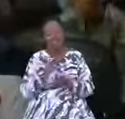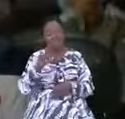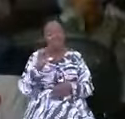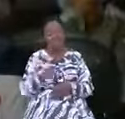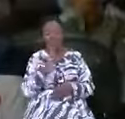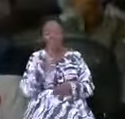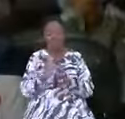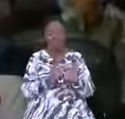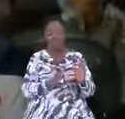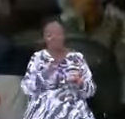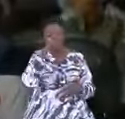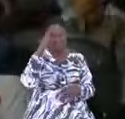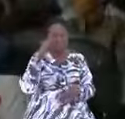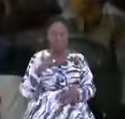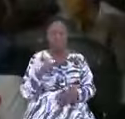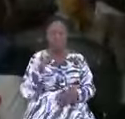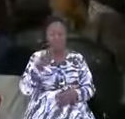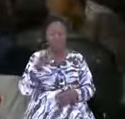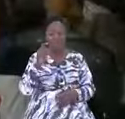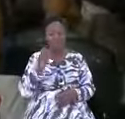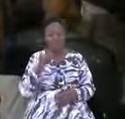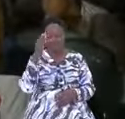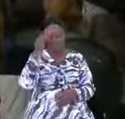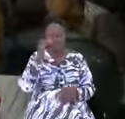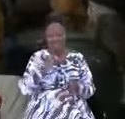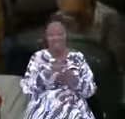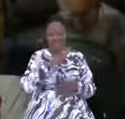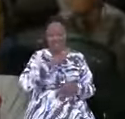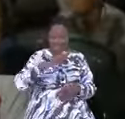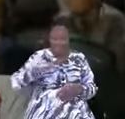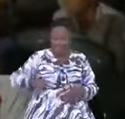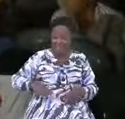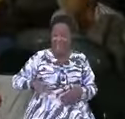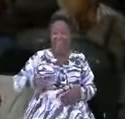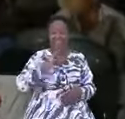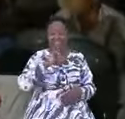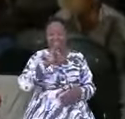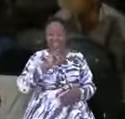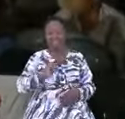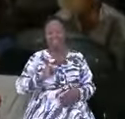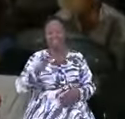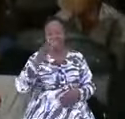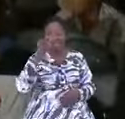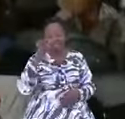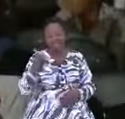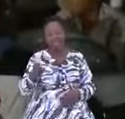préparez vous votre miracle vous parviendra